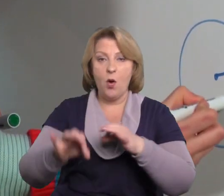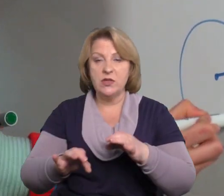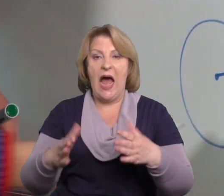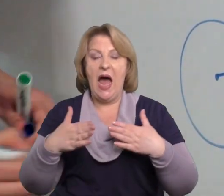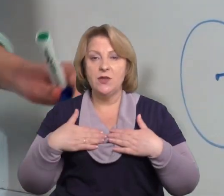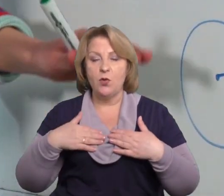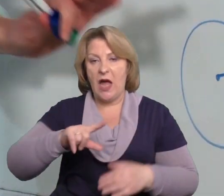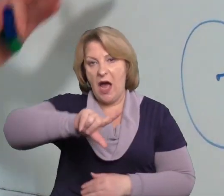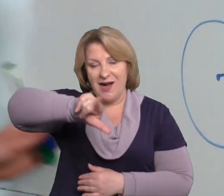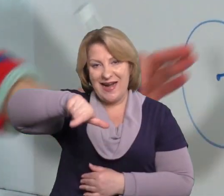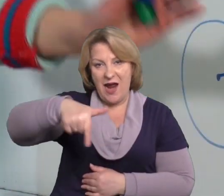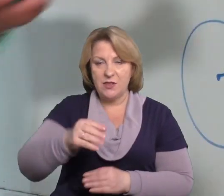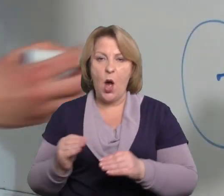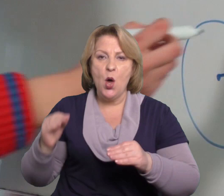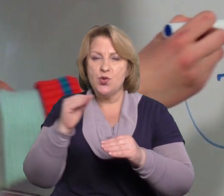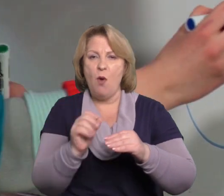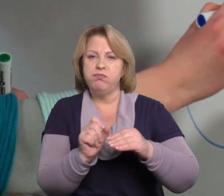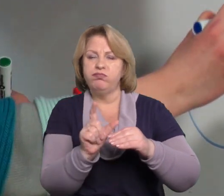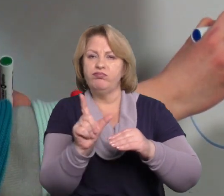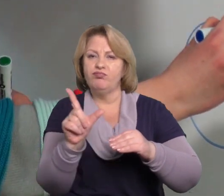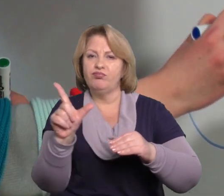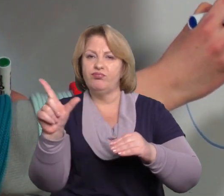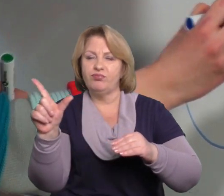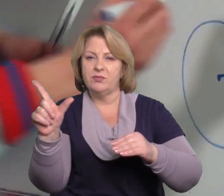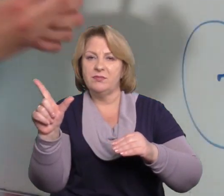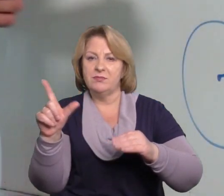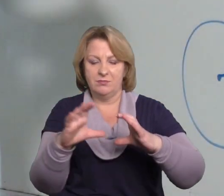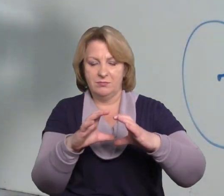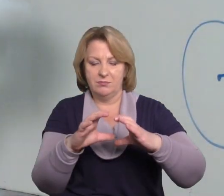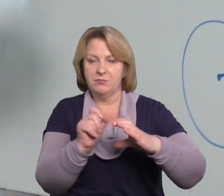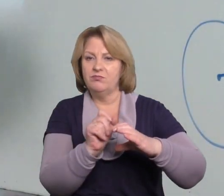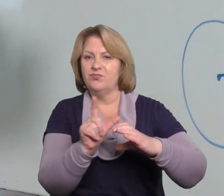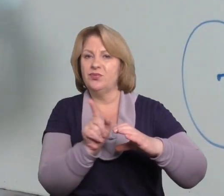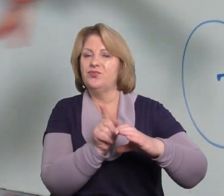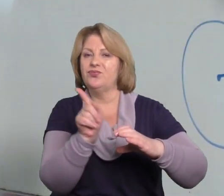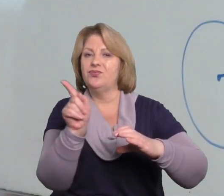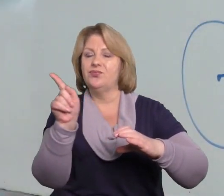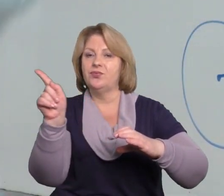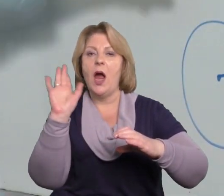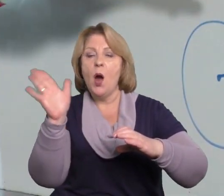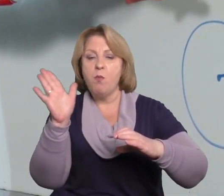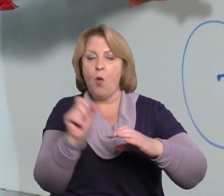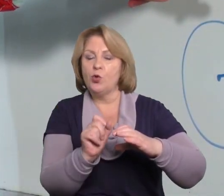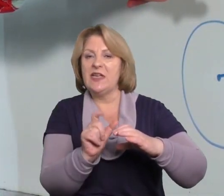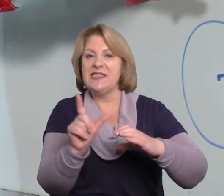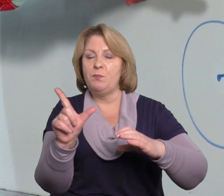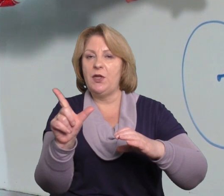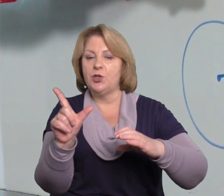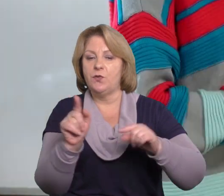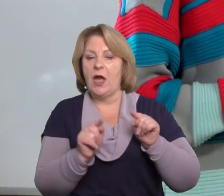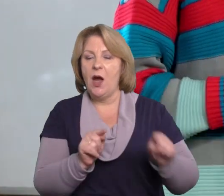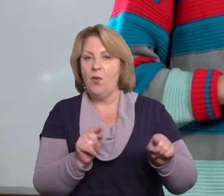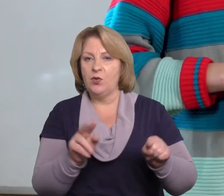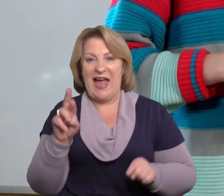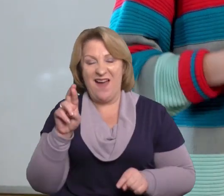нашого радіусу буде додаватися ще якась висота, то ми будемо збільшувати ось цю величину.